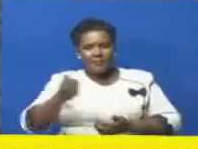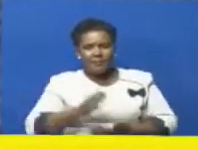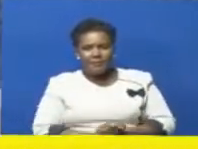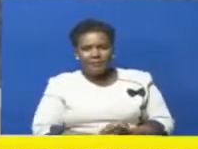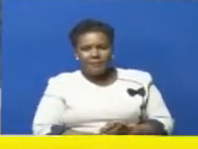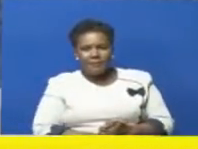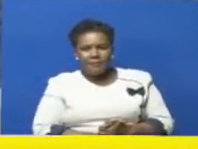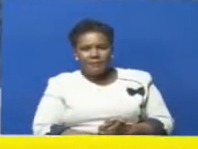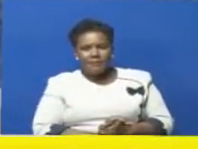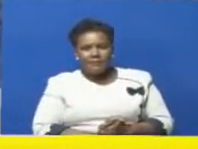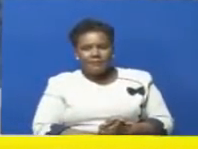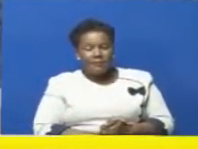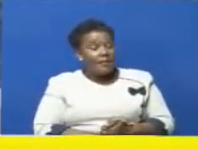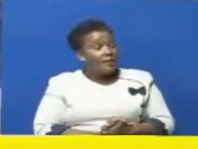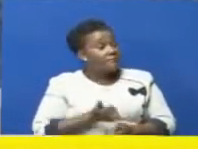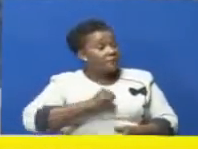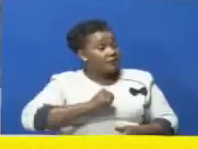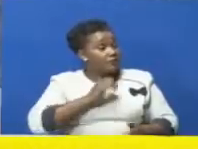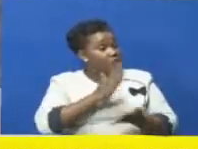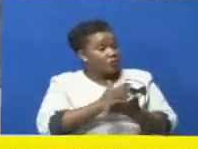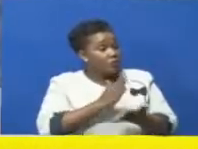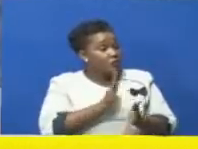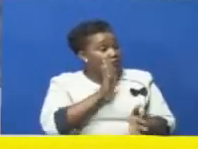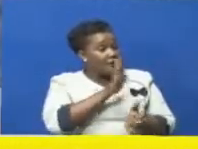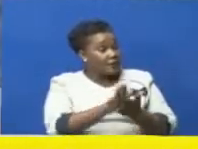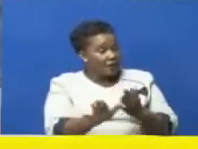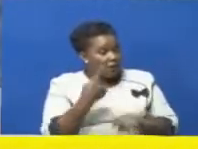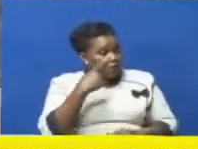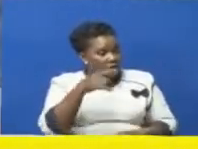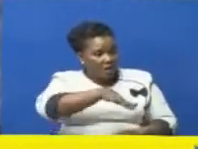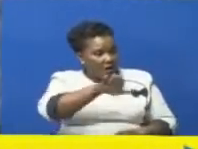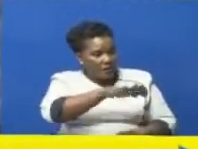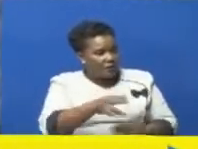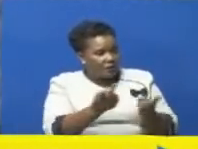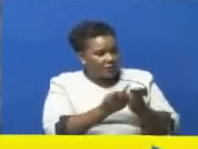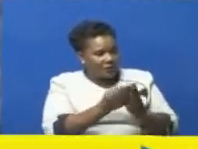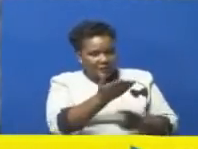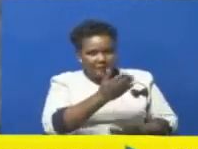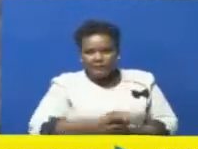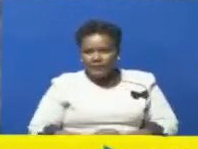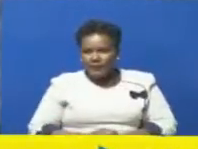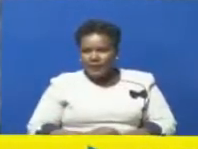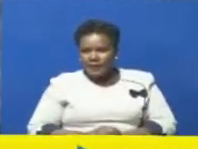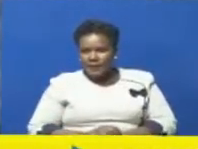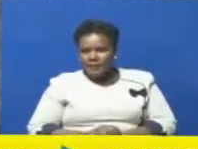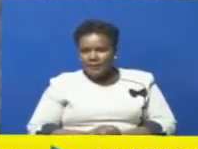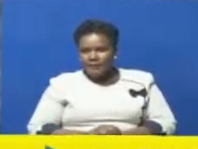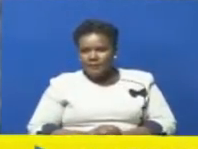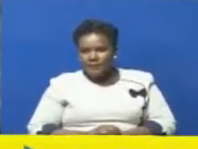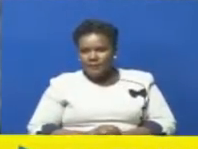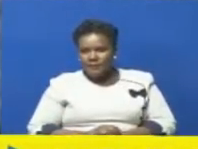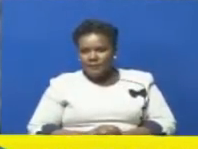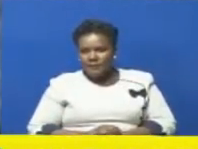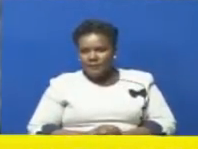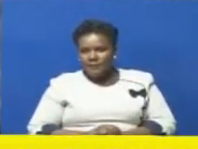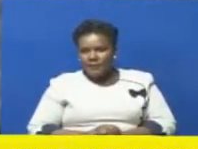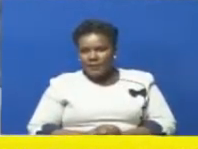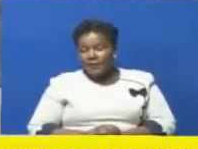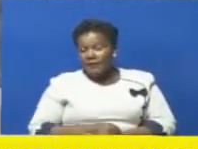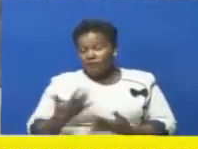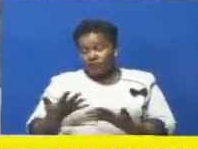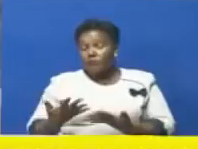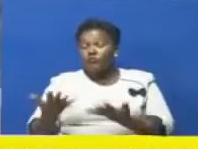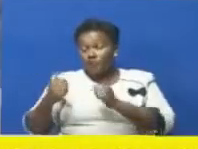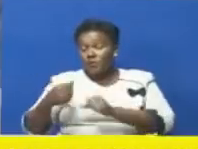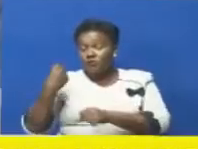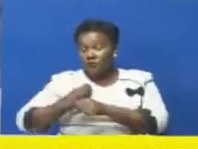this one? So this is important as well. I didn't knew that in Tanzania we can do even cultural tourism like